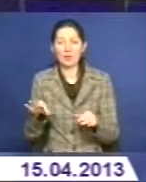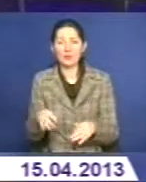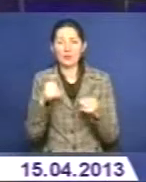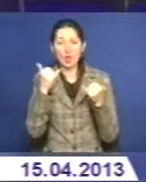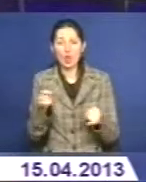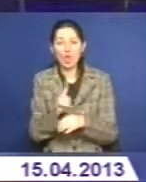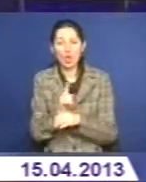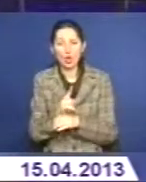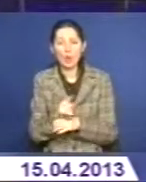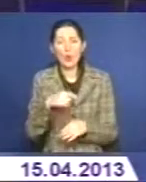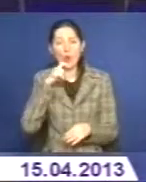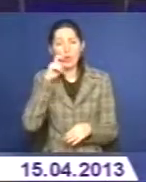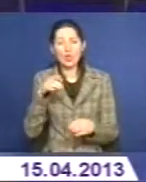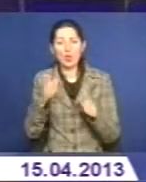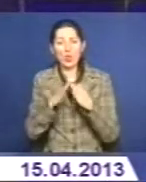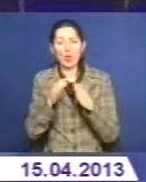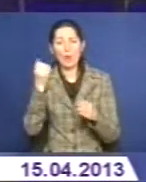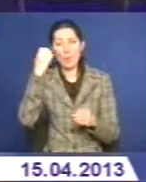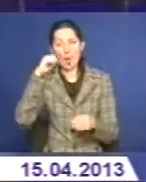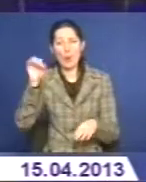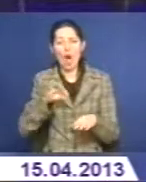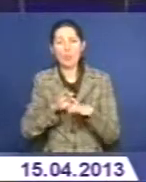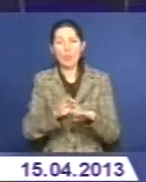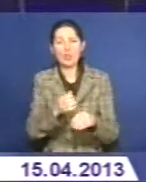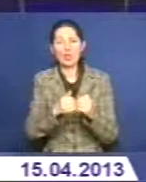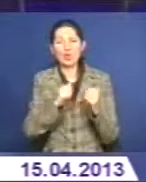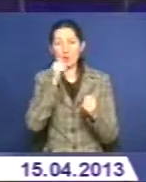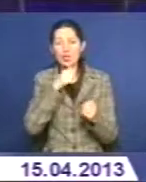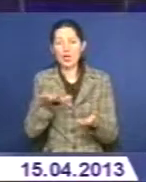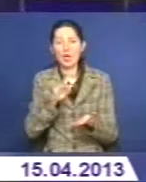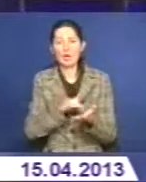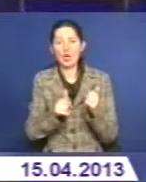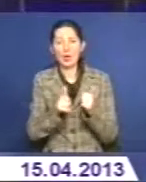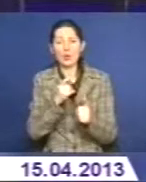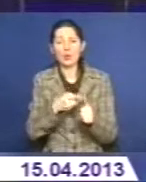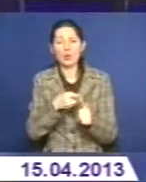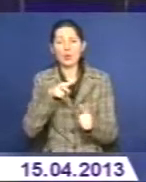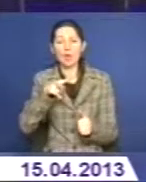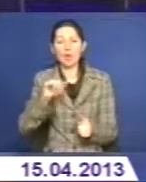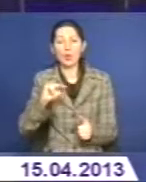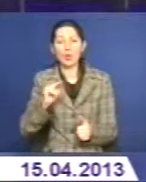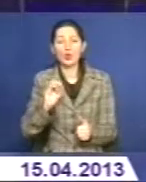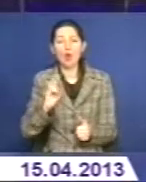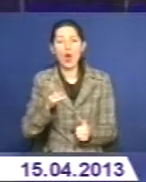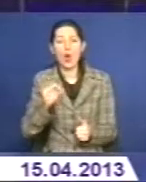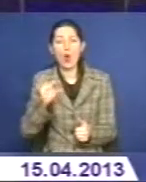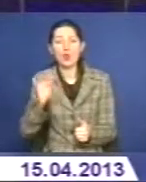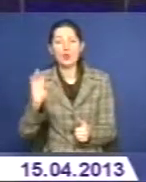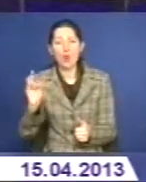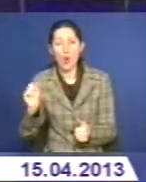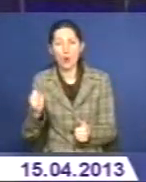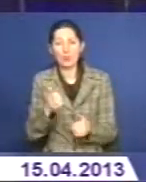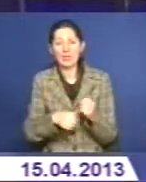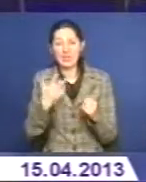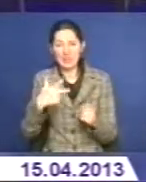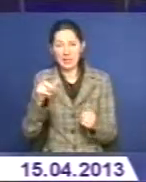Сьогодні у Тернополі в Українському домі «Перемога» провели щорічний міський конкурс імені Володимира Лучаковського. Серед 30 претендентів